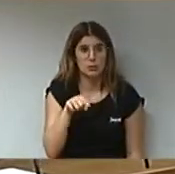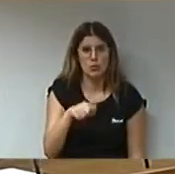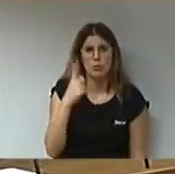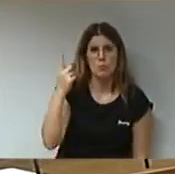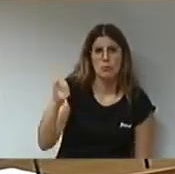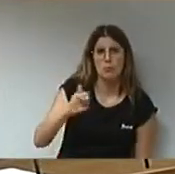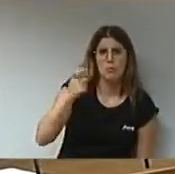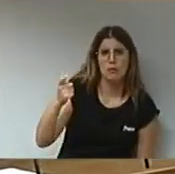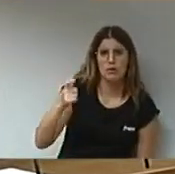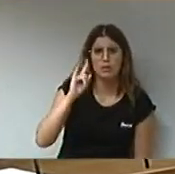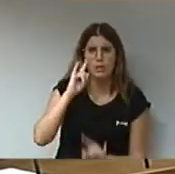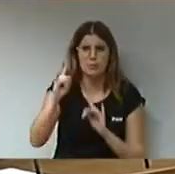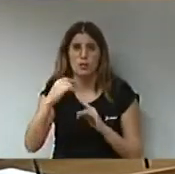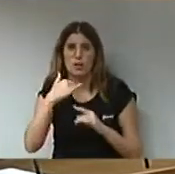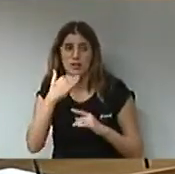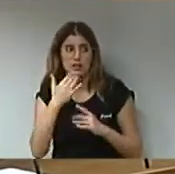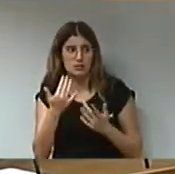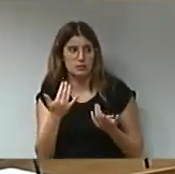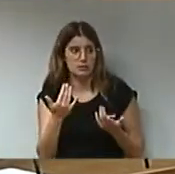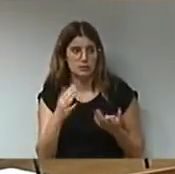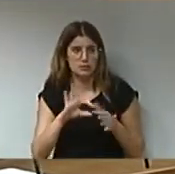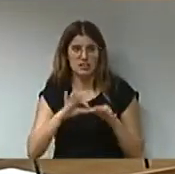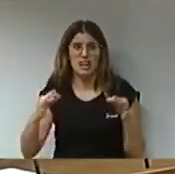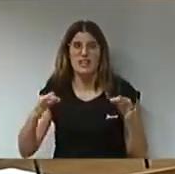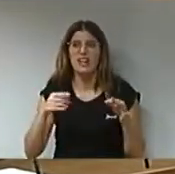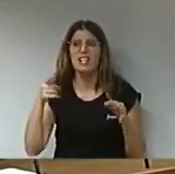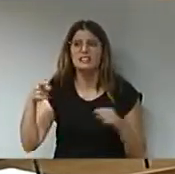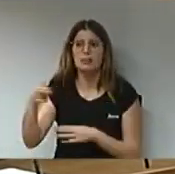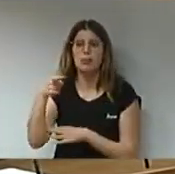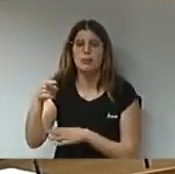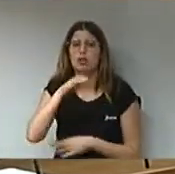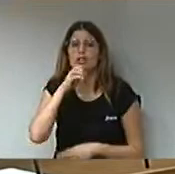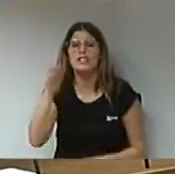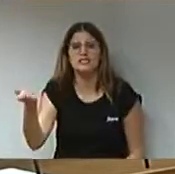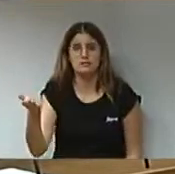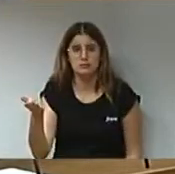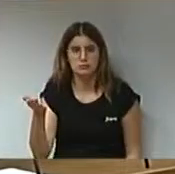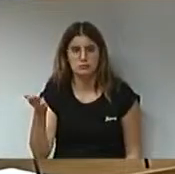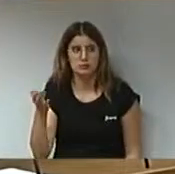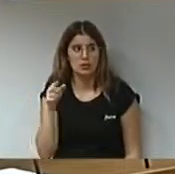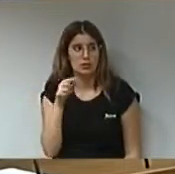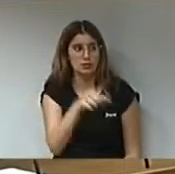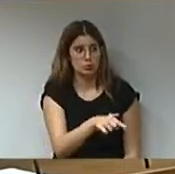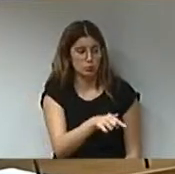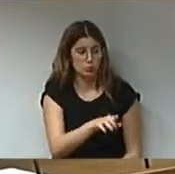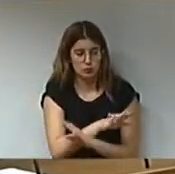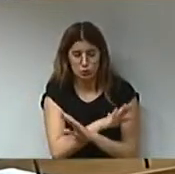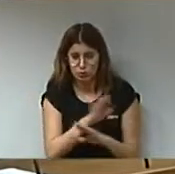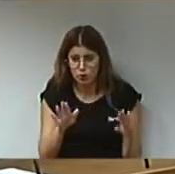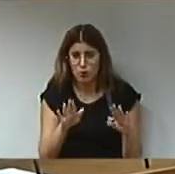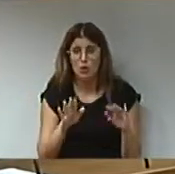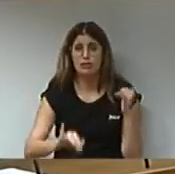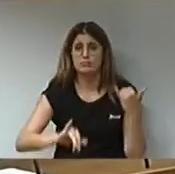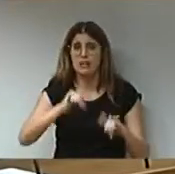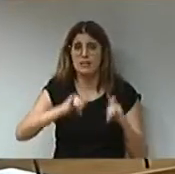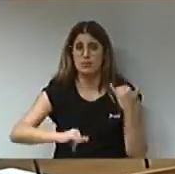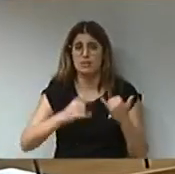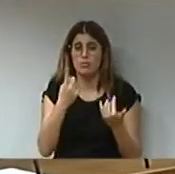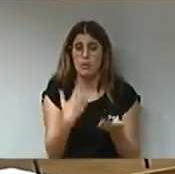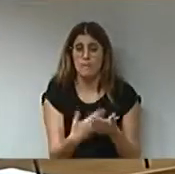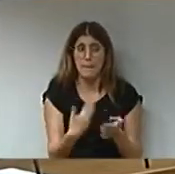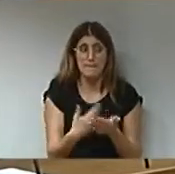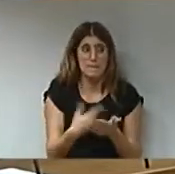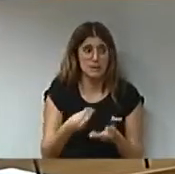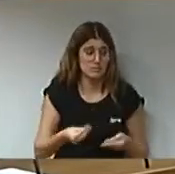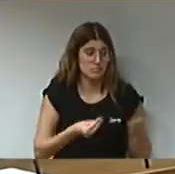bomber li va escriure no sé qui, perquè en quina cadena de mando està aquest bomber? Vostè està simplement utilitzant un paper que